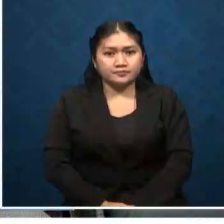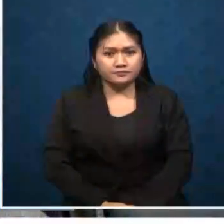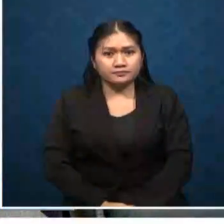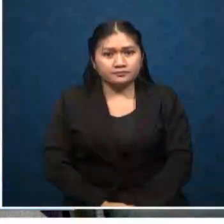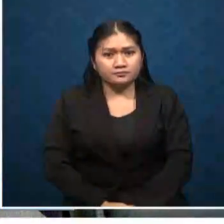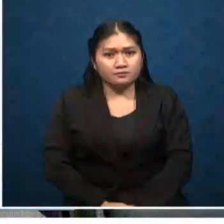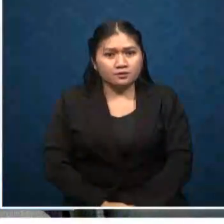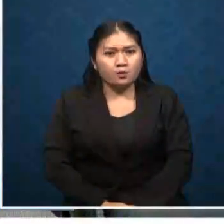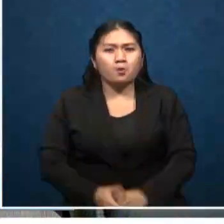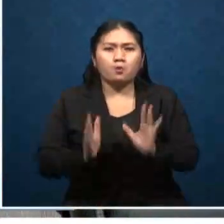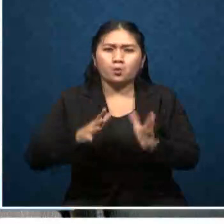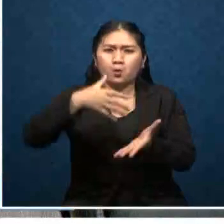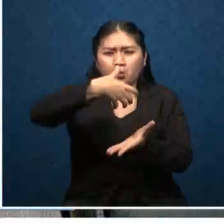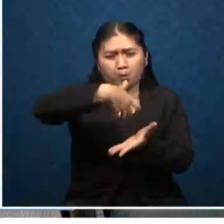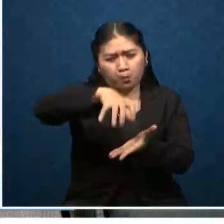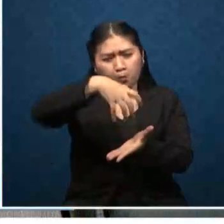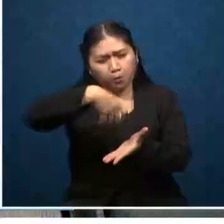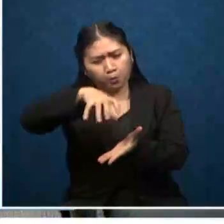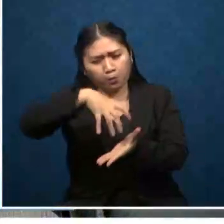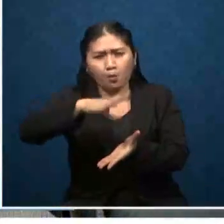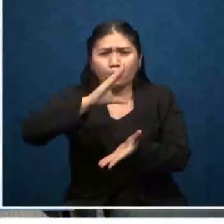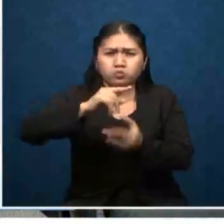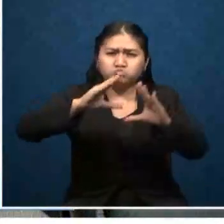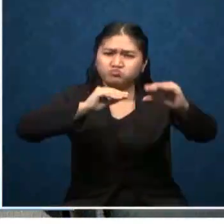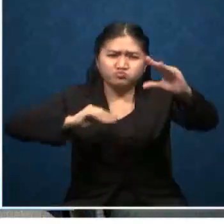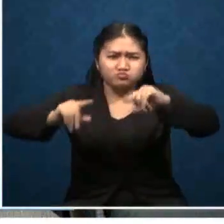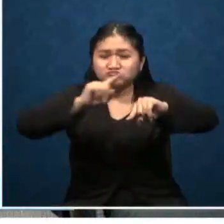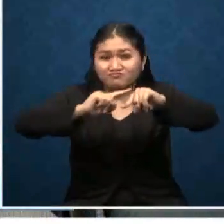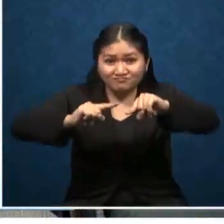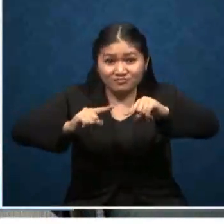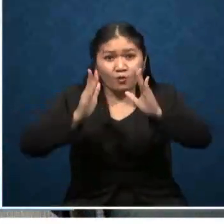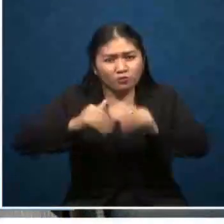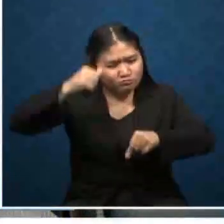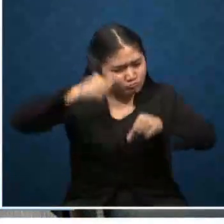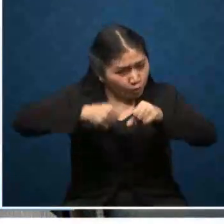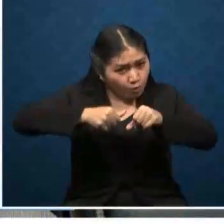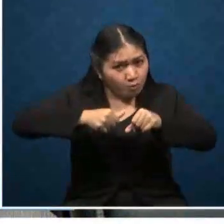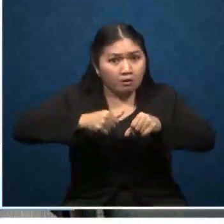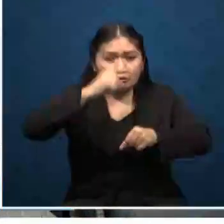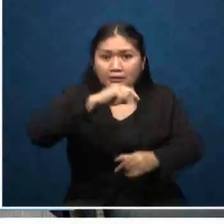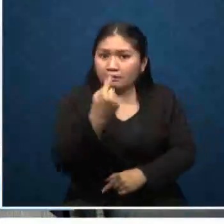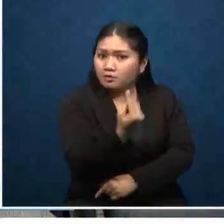เป็ที่กลาขานและเป็ที่จดจำของคนไมใช่เพประเทศไทย แตวเป็ทั้งโลก